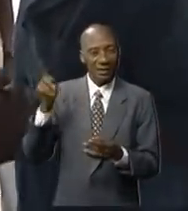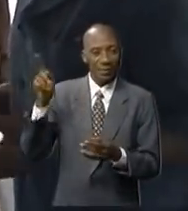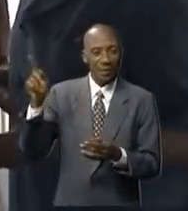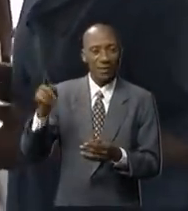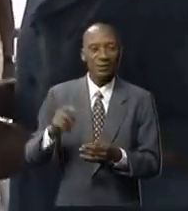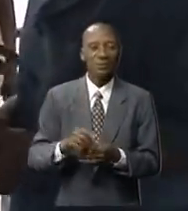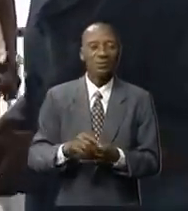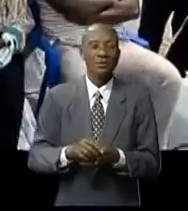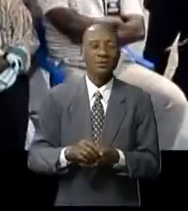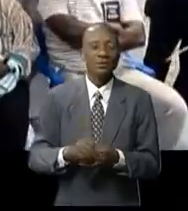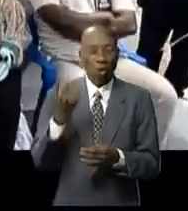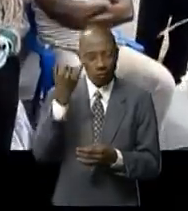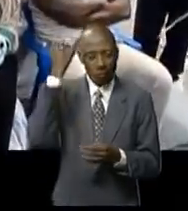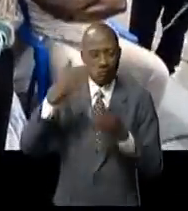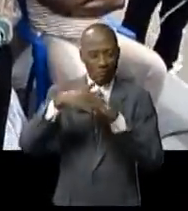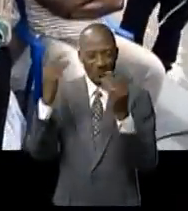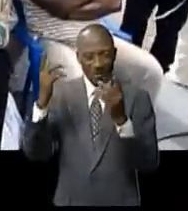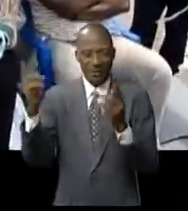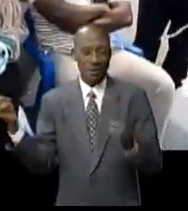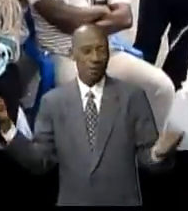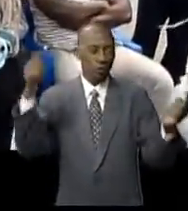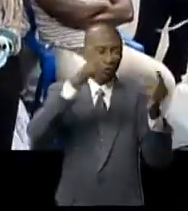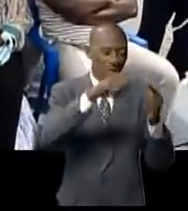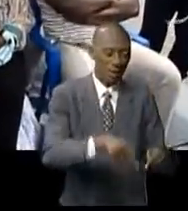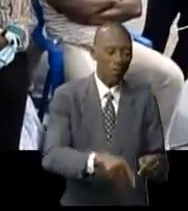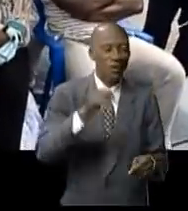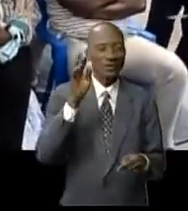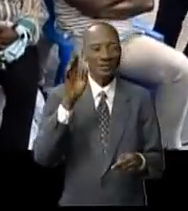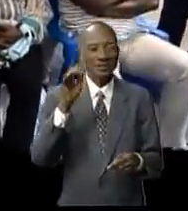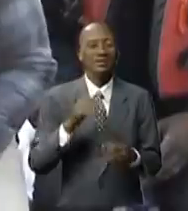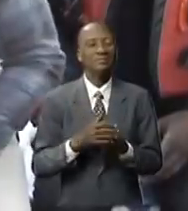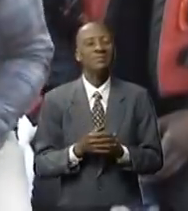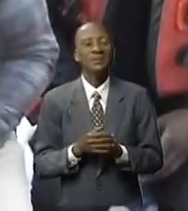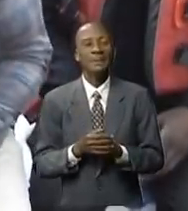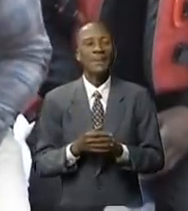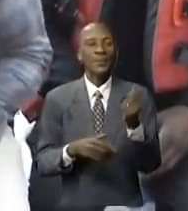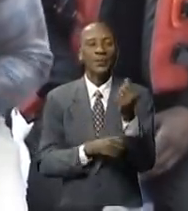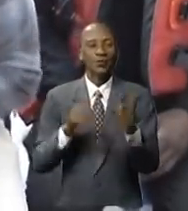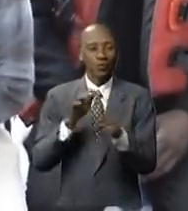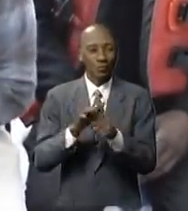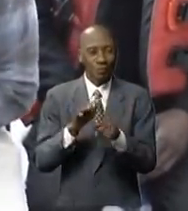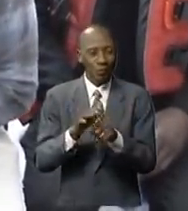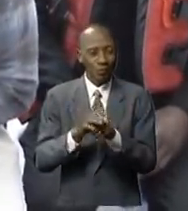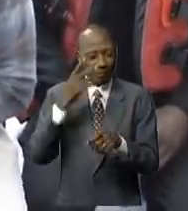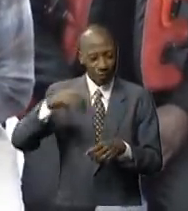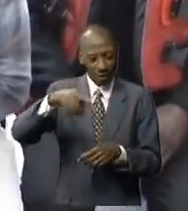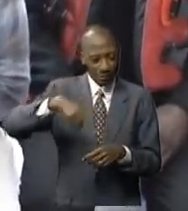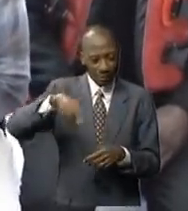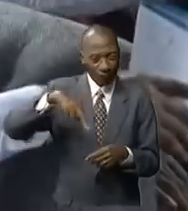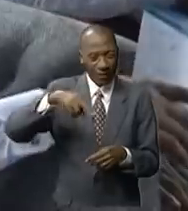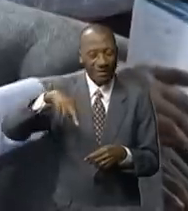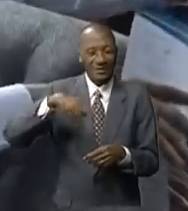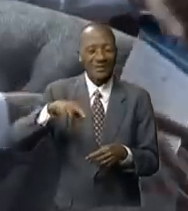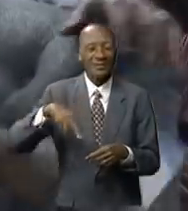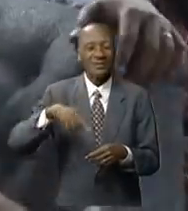jusqu'à Jondo, Samwangua. Plusieurs personnalités ont marqué de leur présence cette manifestation. Les députés nationaux,